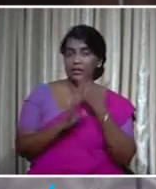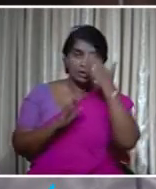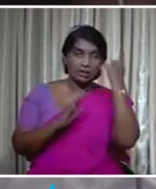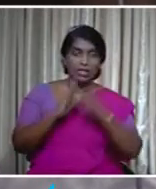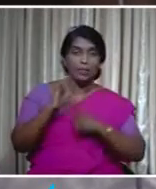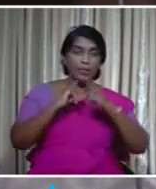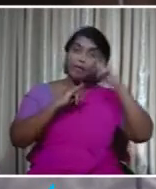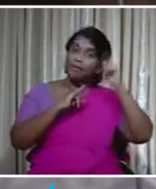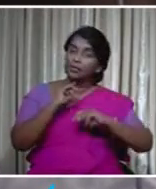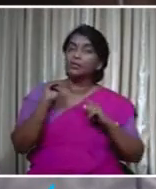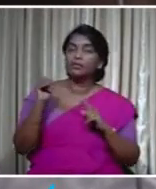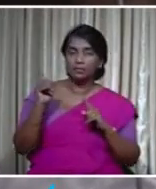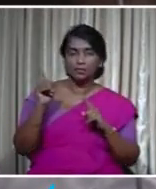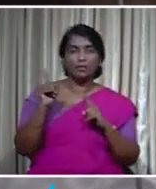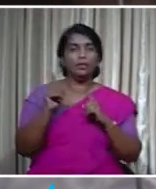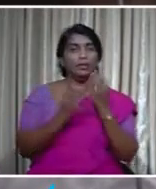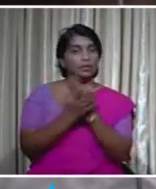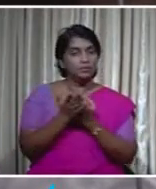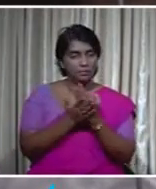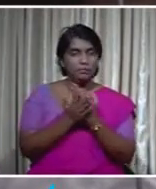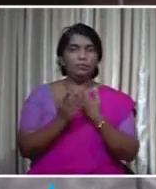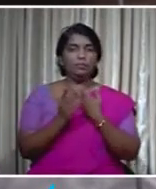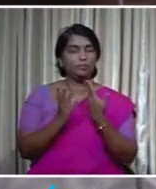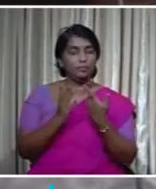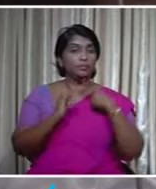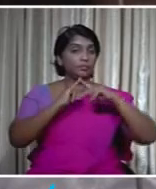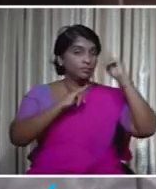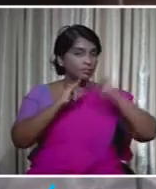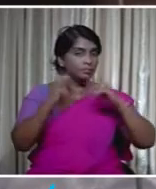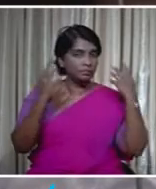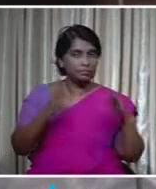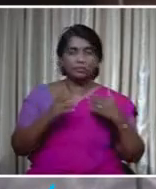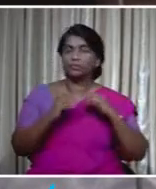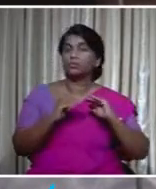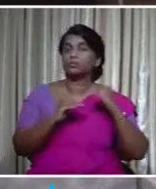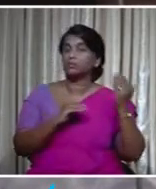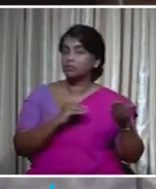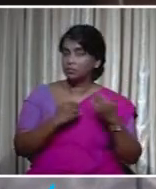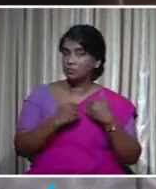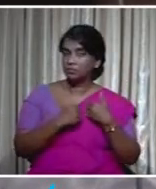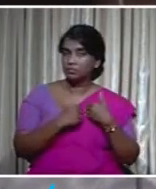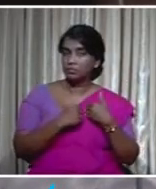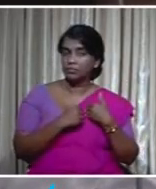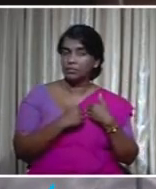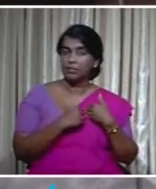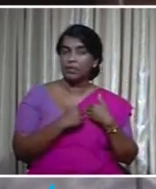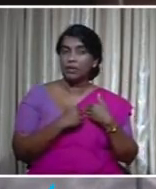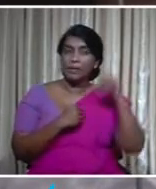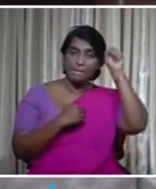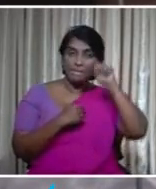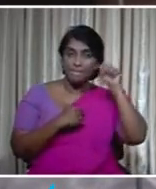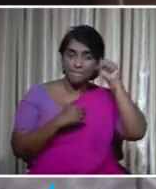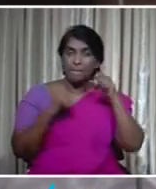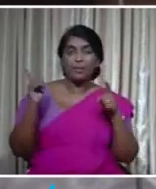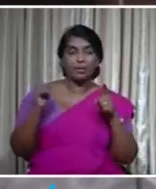பல்கலைக்கழகத்தில் மாஸ்டர் ஆஃப் எஜுகேஷன் கல்வி முதுமானியையும் பெற்றுக்கொண்டேன். அதனை விட மகரகம தேசிய கல்வி நிர்வாகம் ஊடாக நான் பயிற்றப்பட்ட